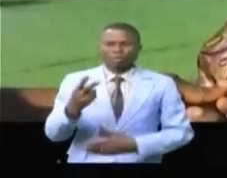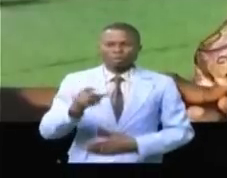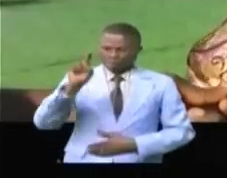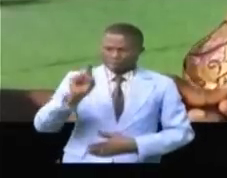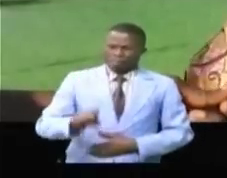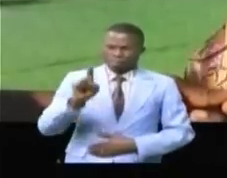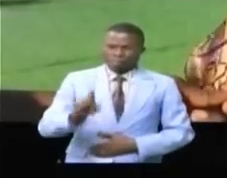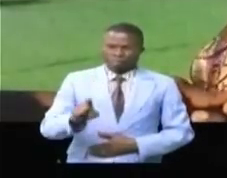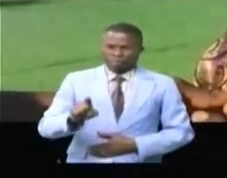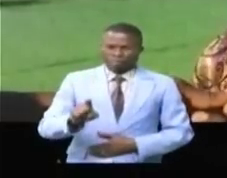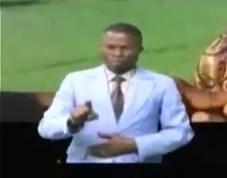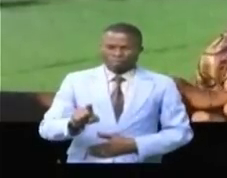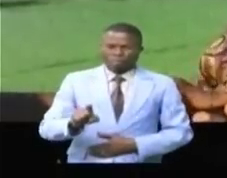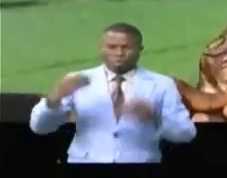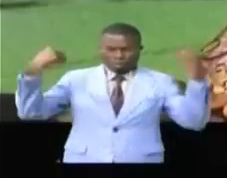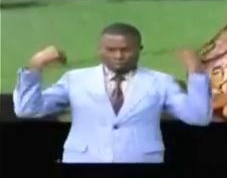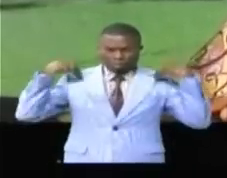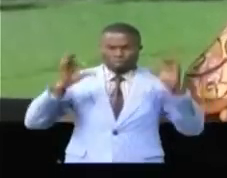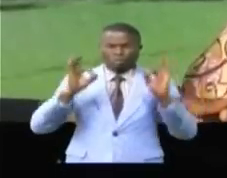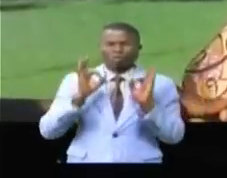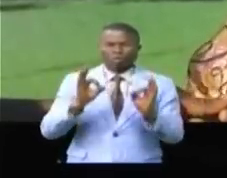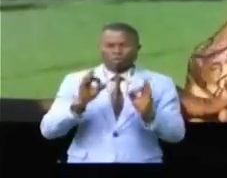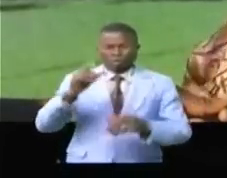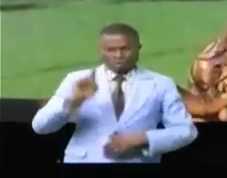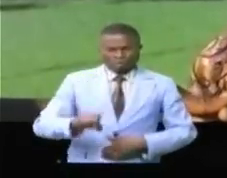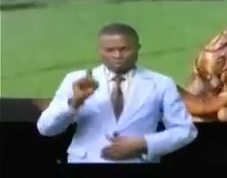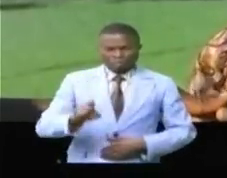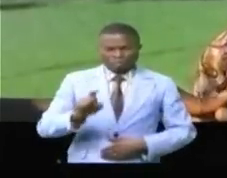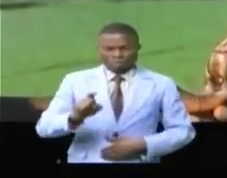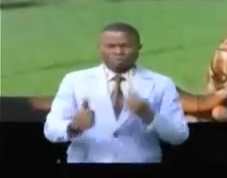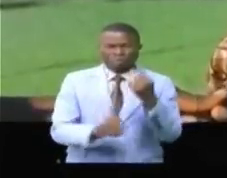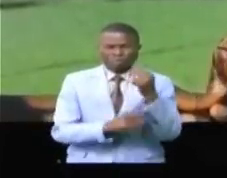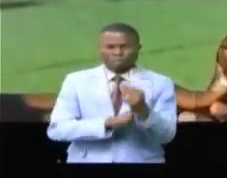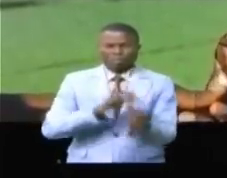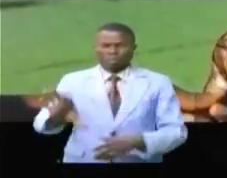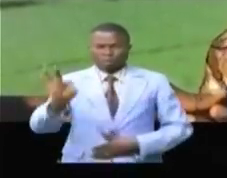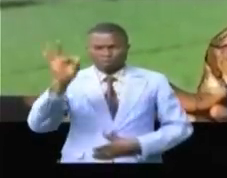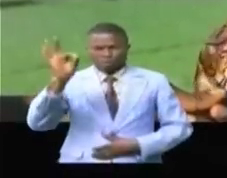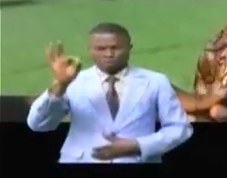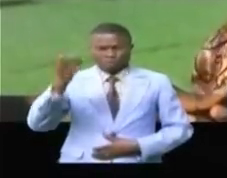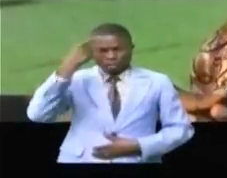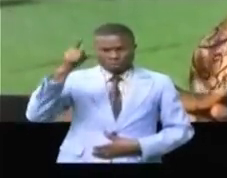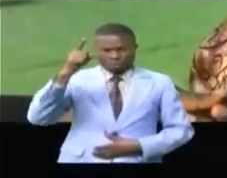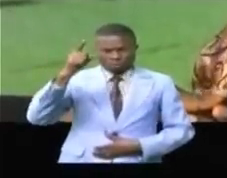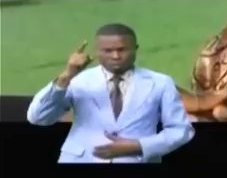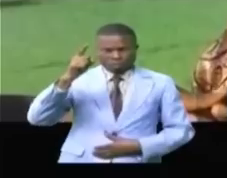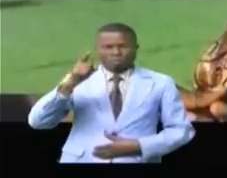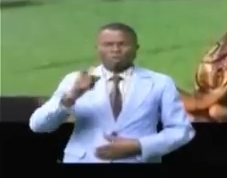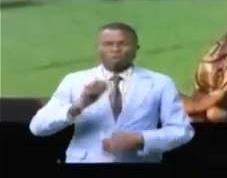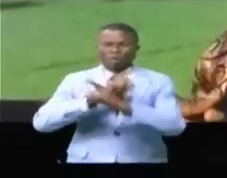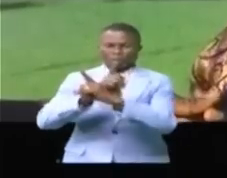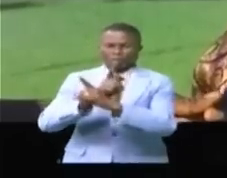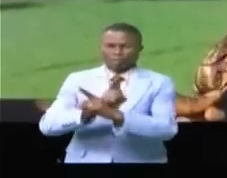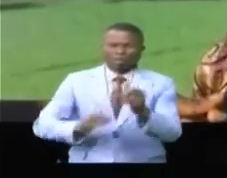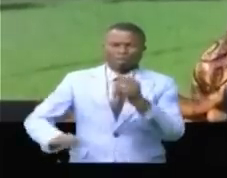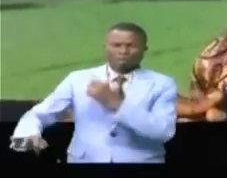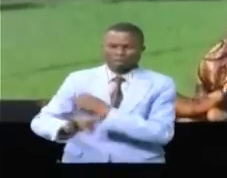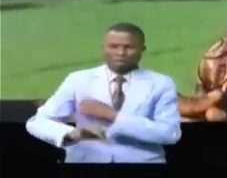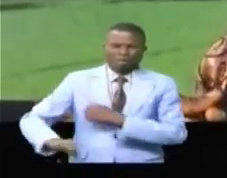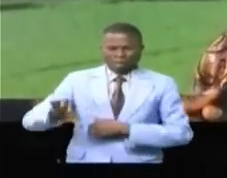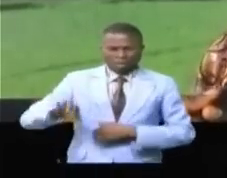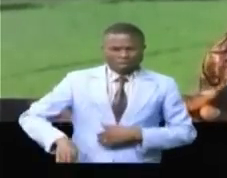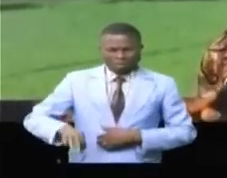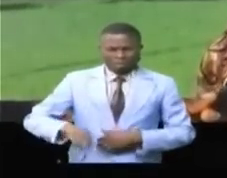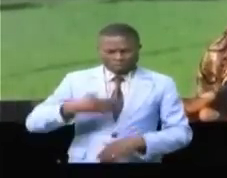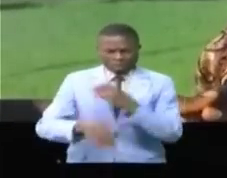besoin de nouveaux élus, nous avons besoin des gens qui sont choisis pour qu'on puisse défendre les intérêts de l'Ituri. Et ça ne